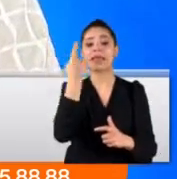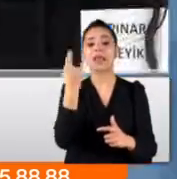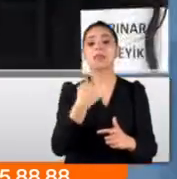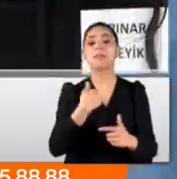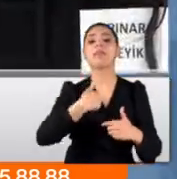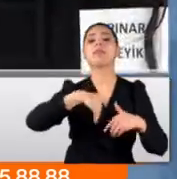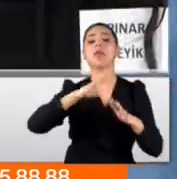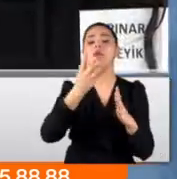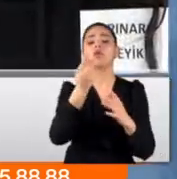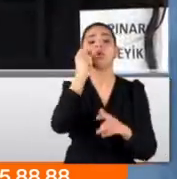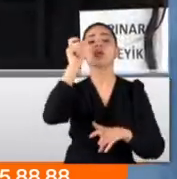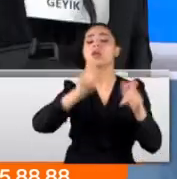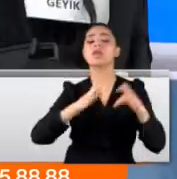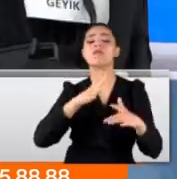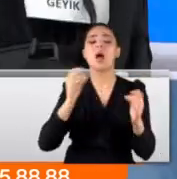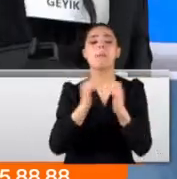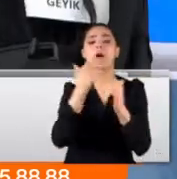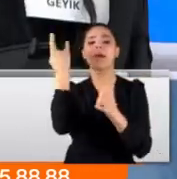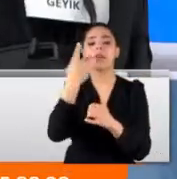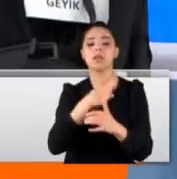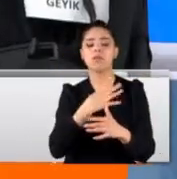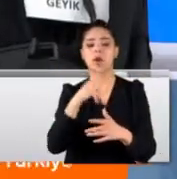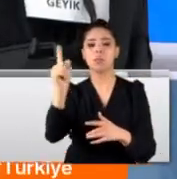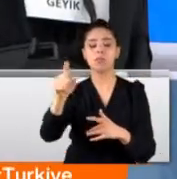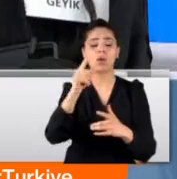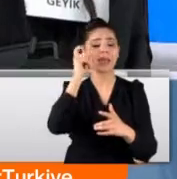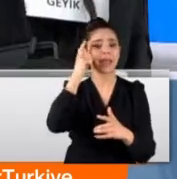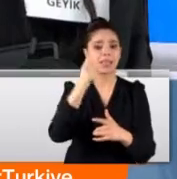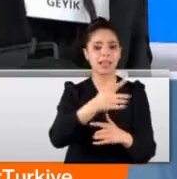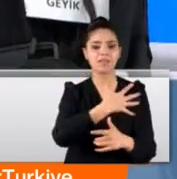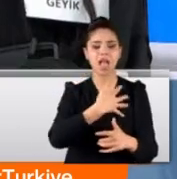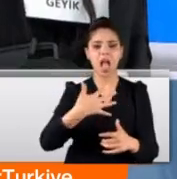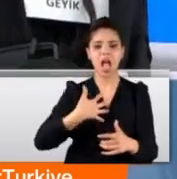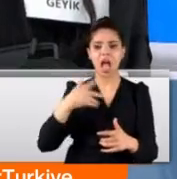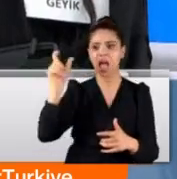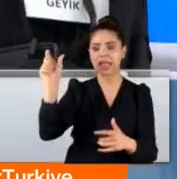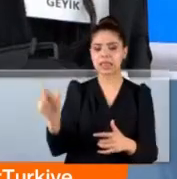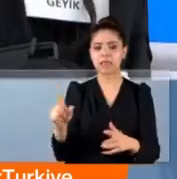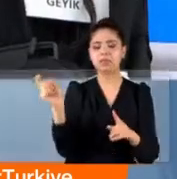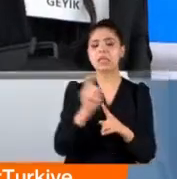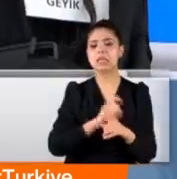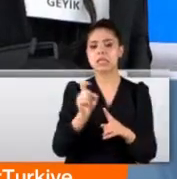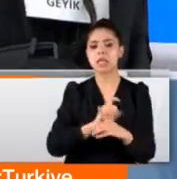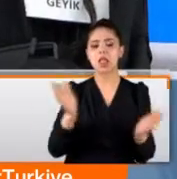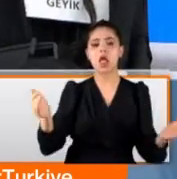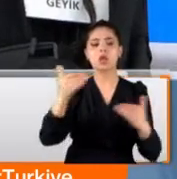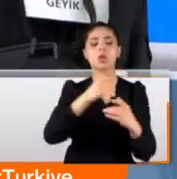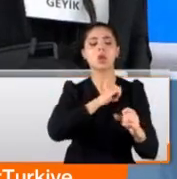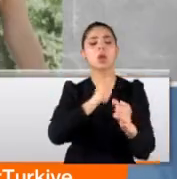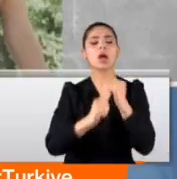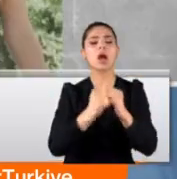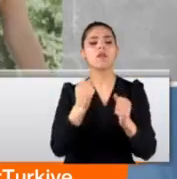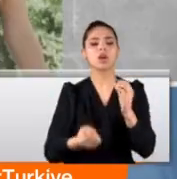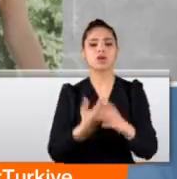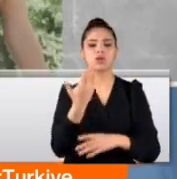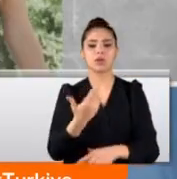değildik. Çok sayıda insan var Karaman'da. Caymaz'la ilgili iddialar annesi Kamil'e balığı kurduğu sinirlendirdi. Stüdyo bir anda karıştı.